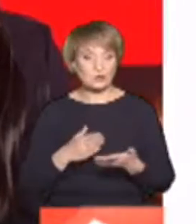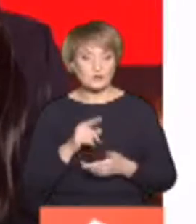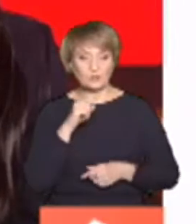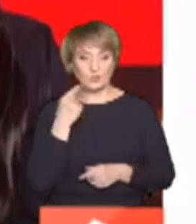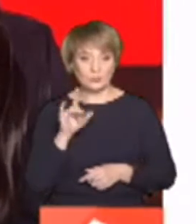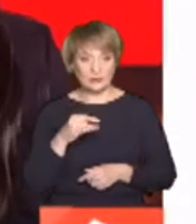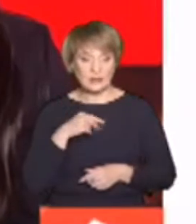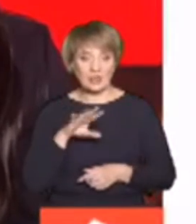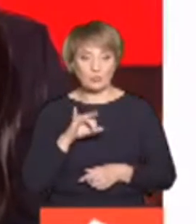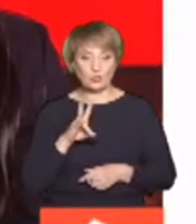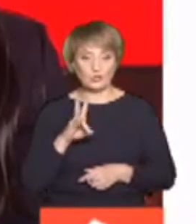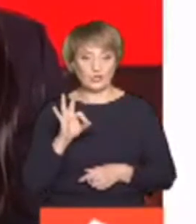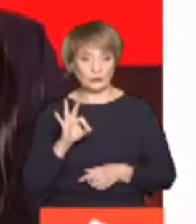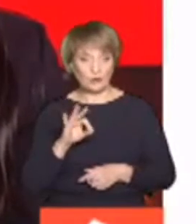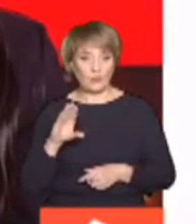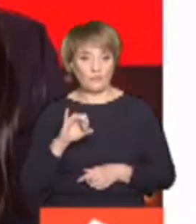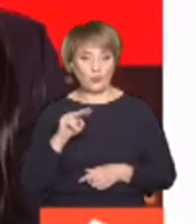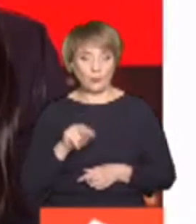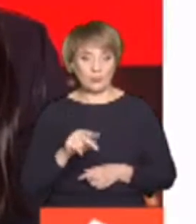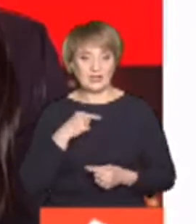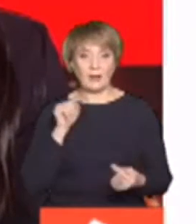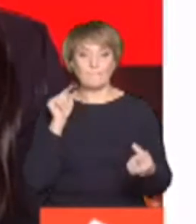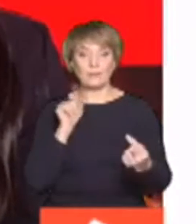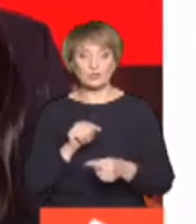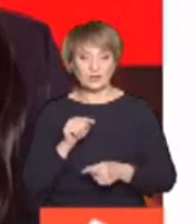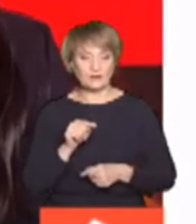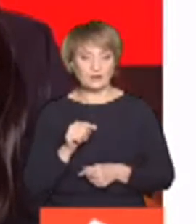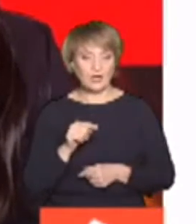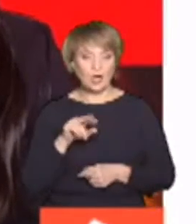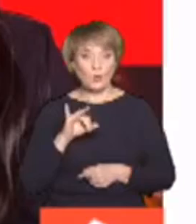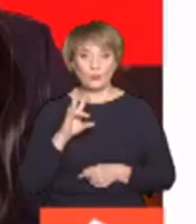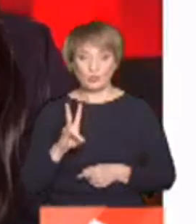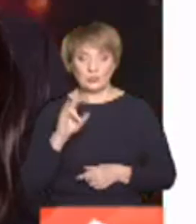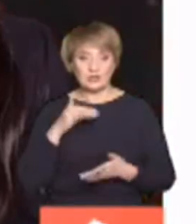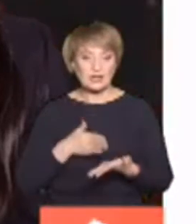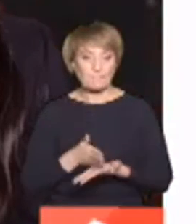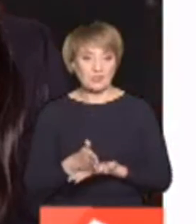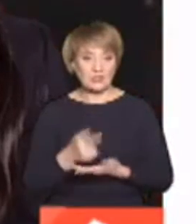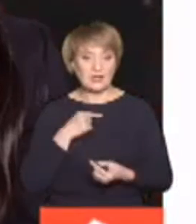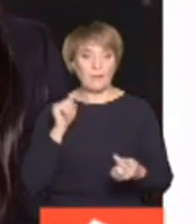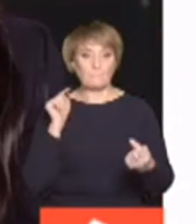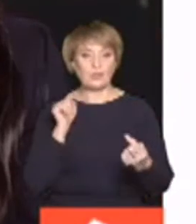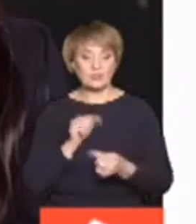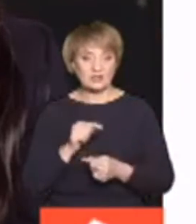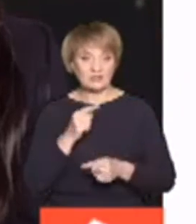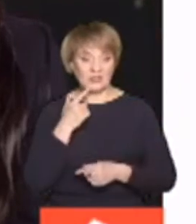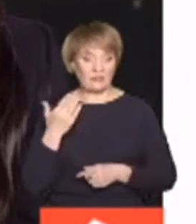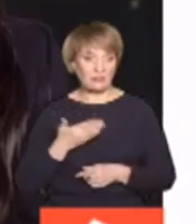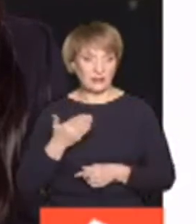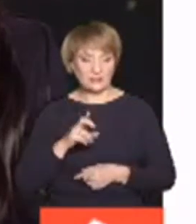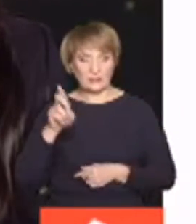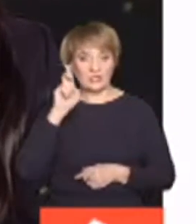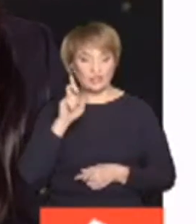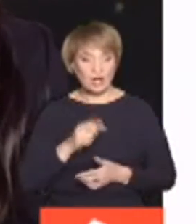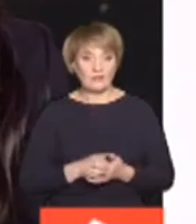я путінофоб і я противник путінської політики, я противник диктаторської